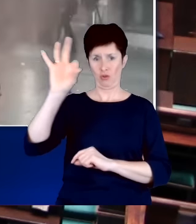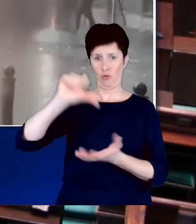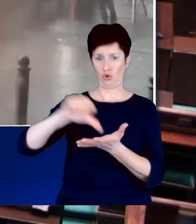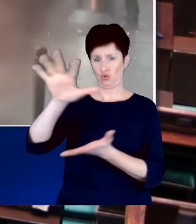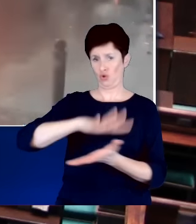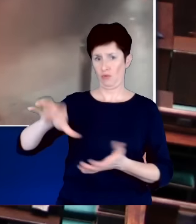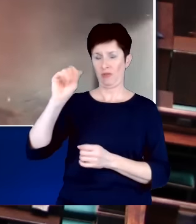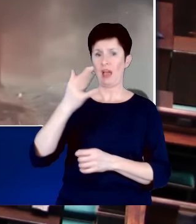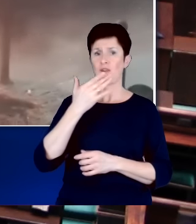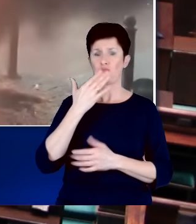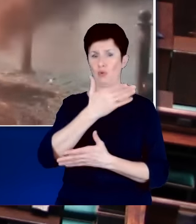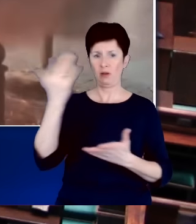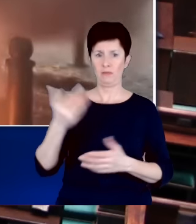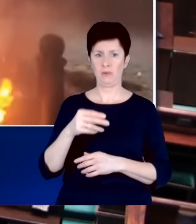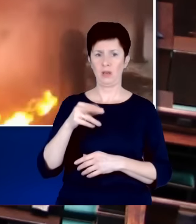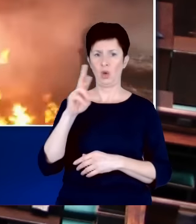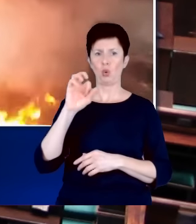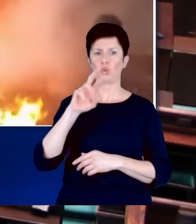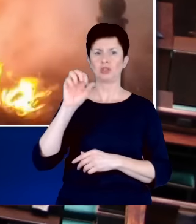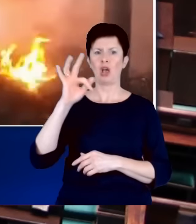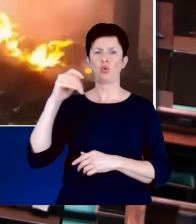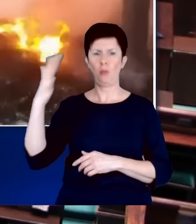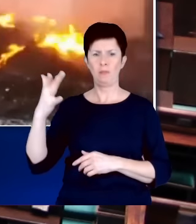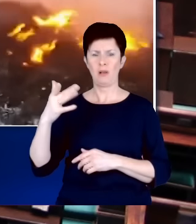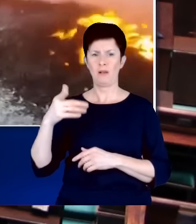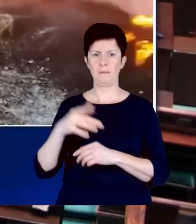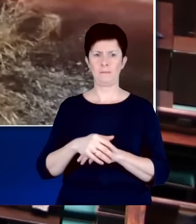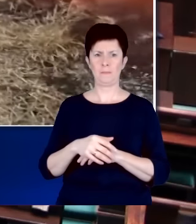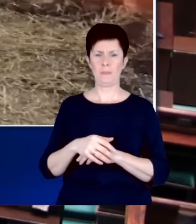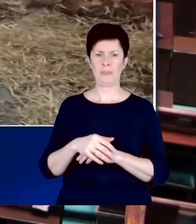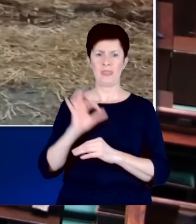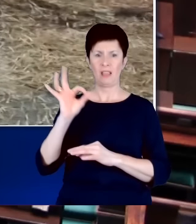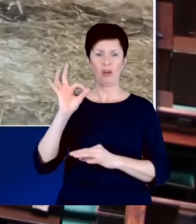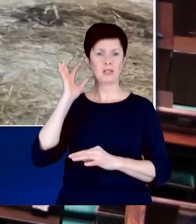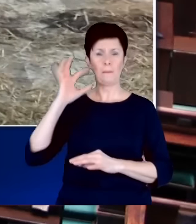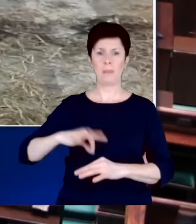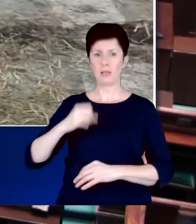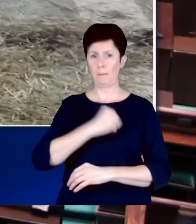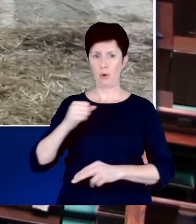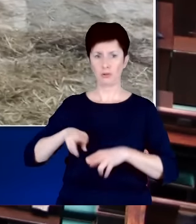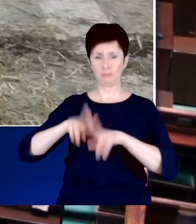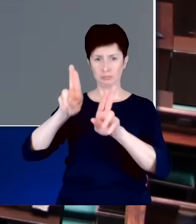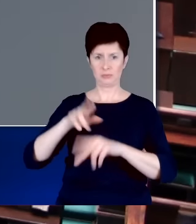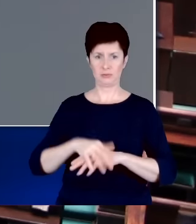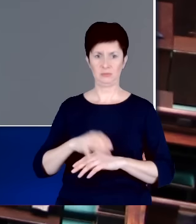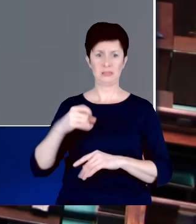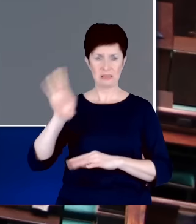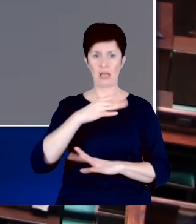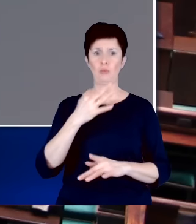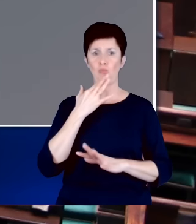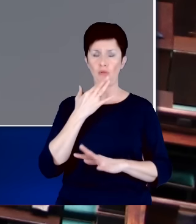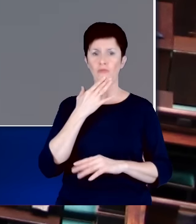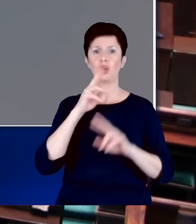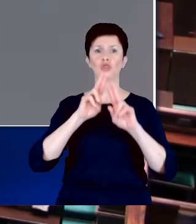Róża Thun, także Grupa Renew, do której należy, wasza posłanka, to wy mówicie podczas wystąpień i głosowań, że ślady węglowe są za duże,